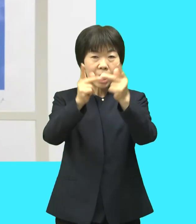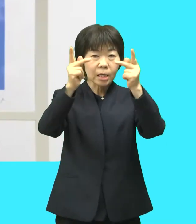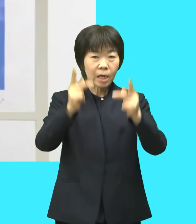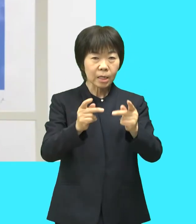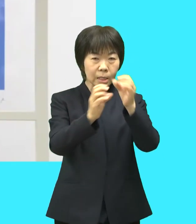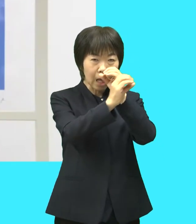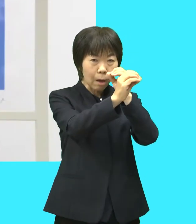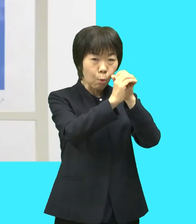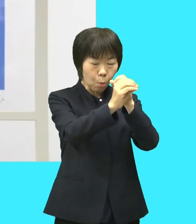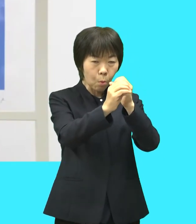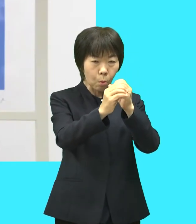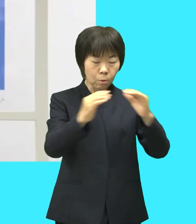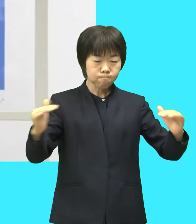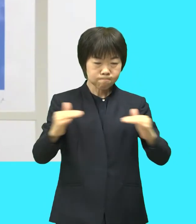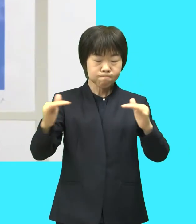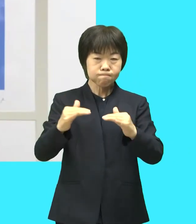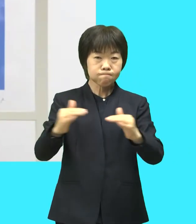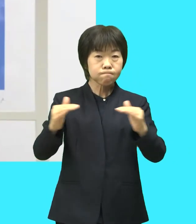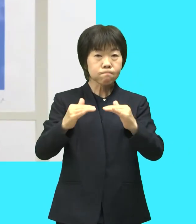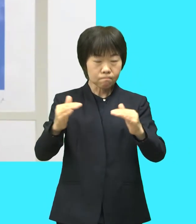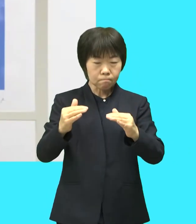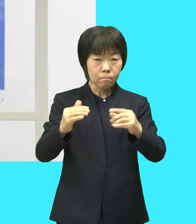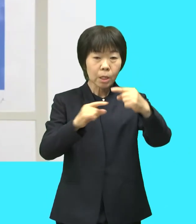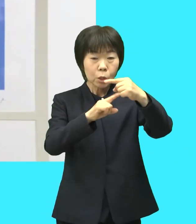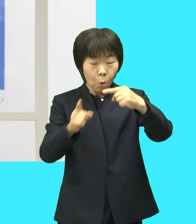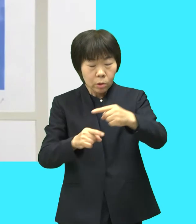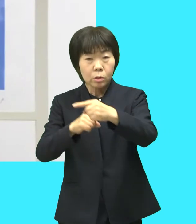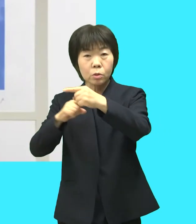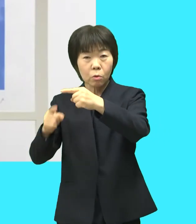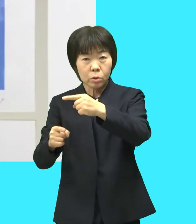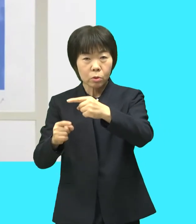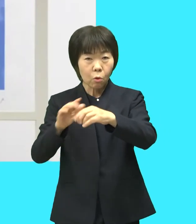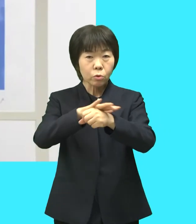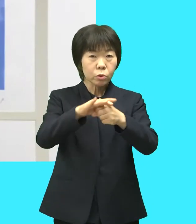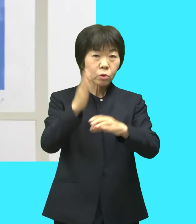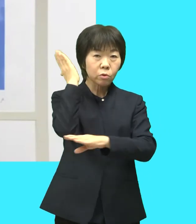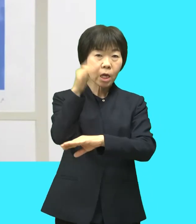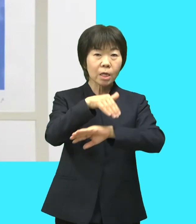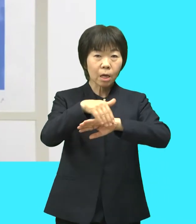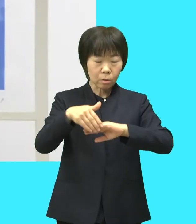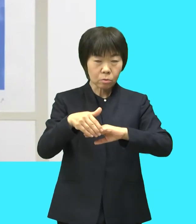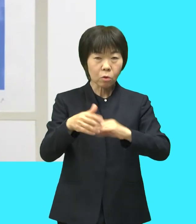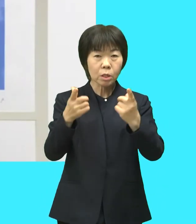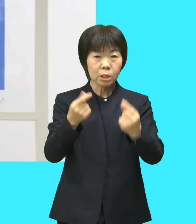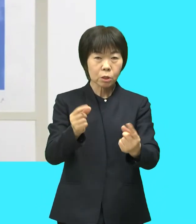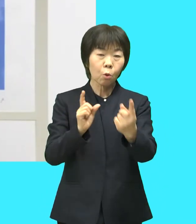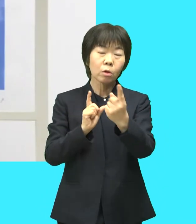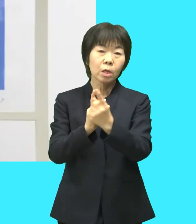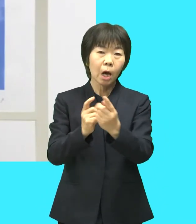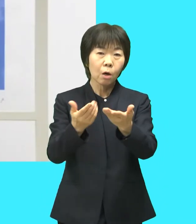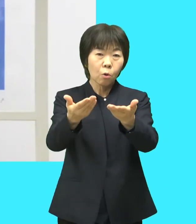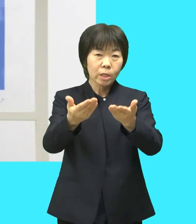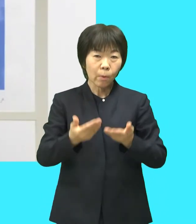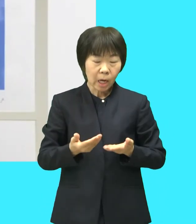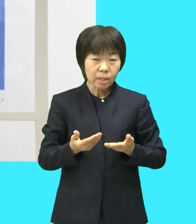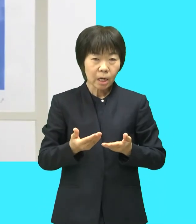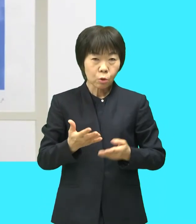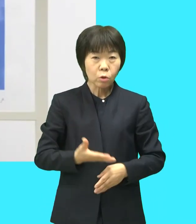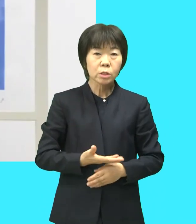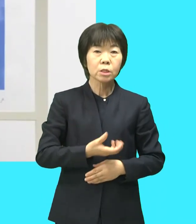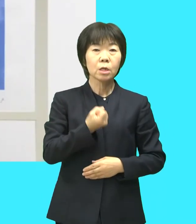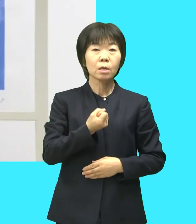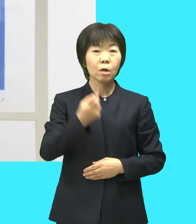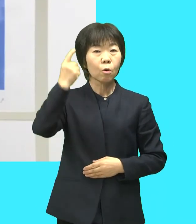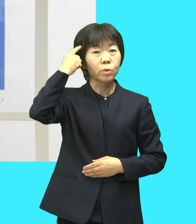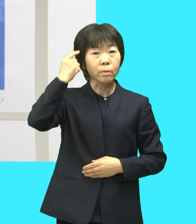について協議を重ね、一つ一つの重要政策についてしっかり対応していただいたという信頼感を持っ